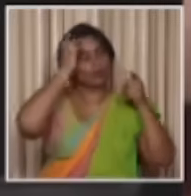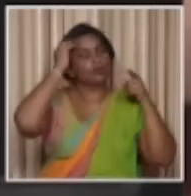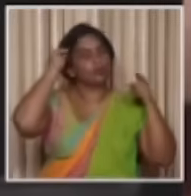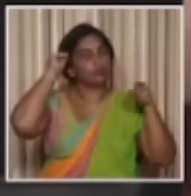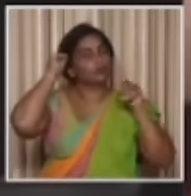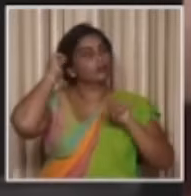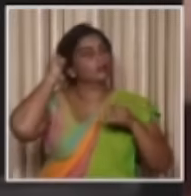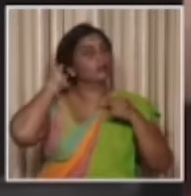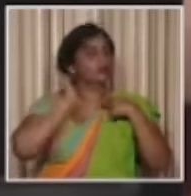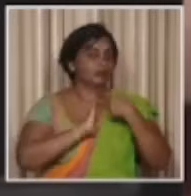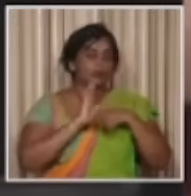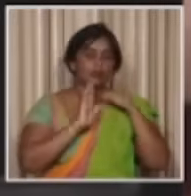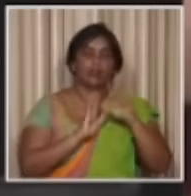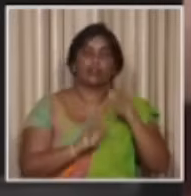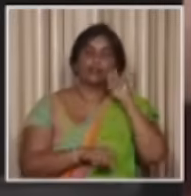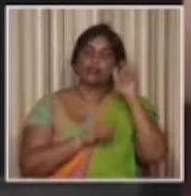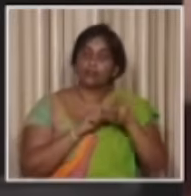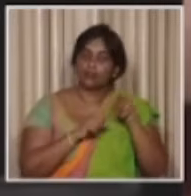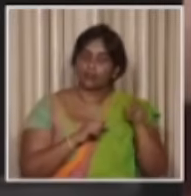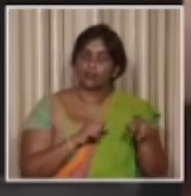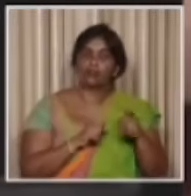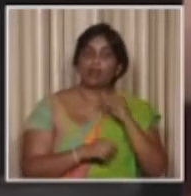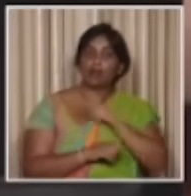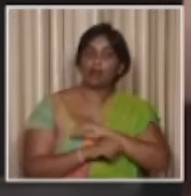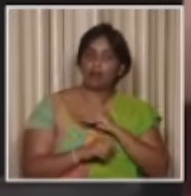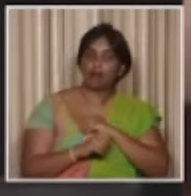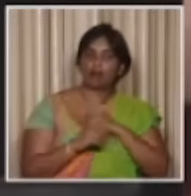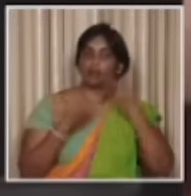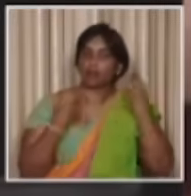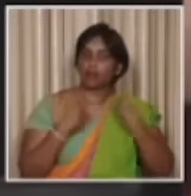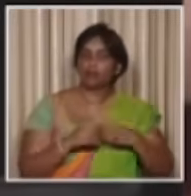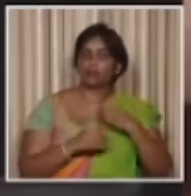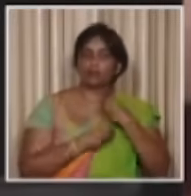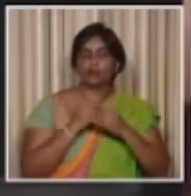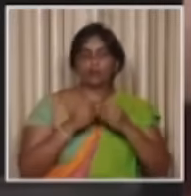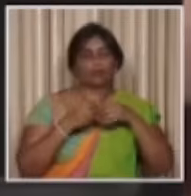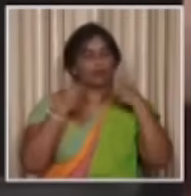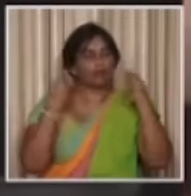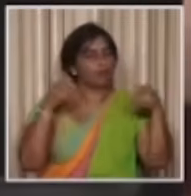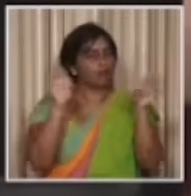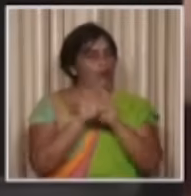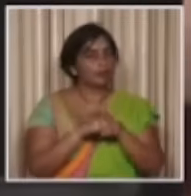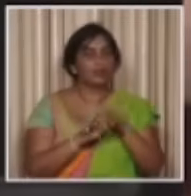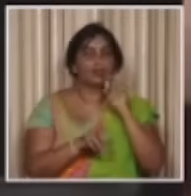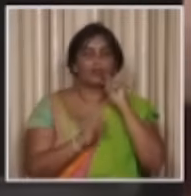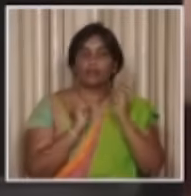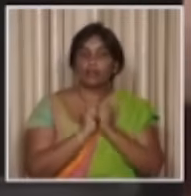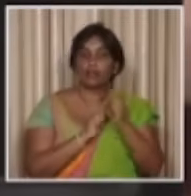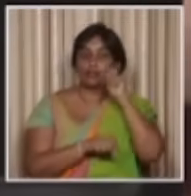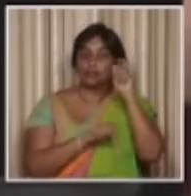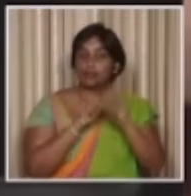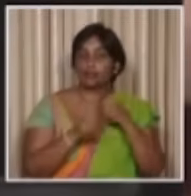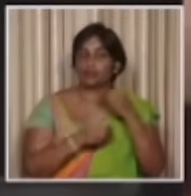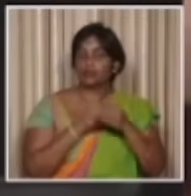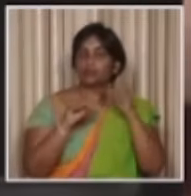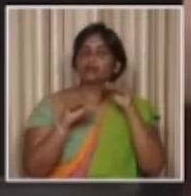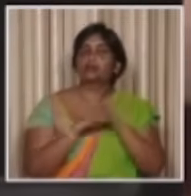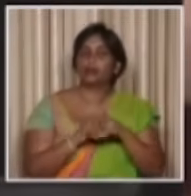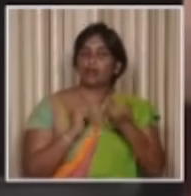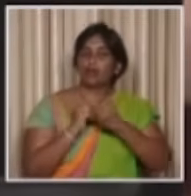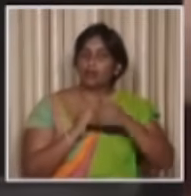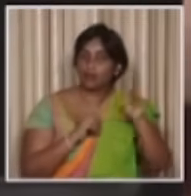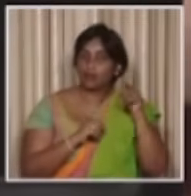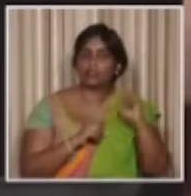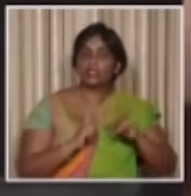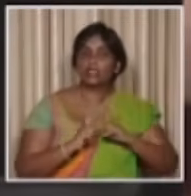ඒ තත්ත්වෙට රට වැටුණා. ජනතාවගේ ආදායම් මාර්ග කඩාවැටිලා කර්මාන්ත ශාලා වැහිලා වැඩ කරපු ජනතාව කර්මාන්ත ශාලාවෙන් දොට්ට